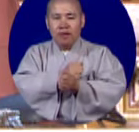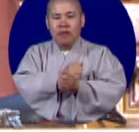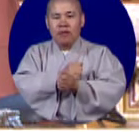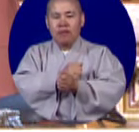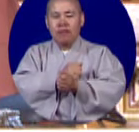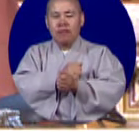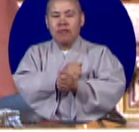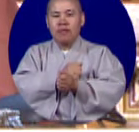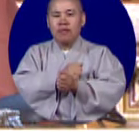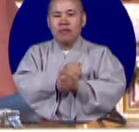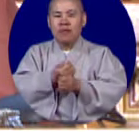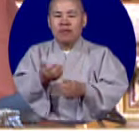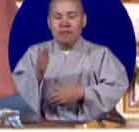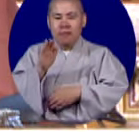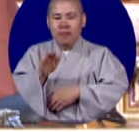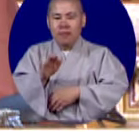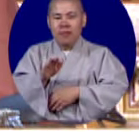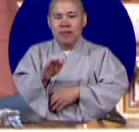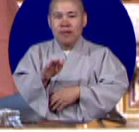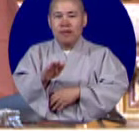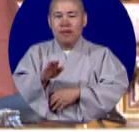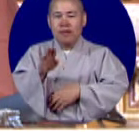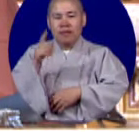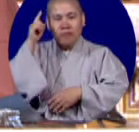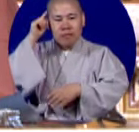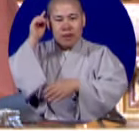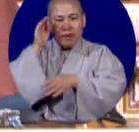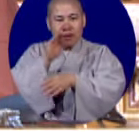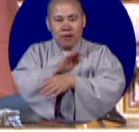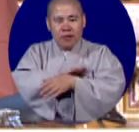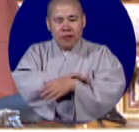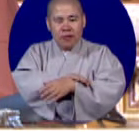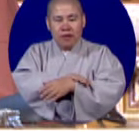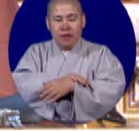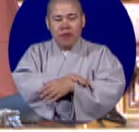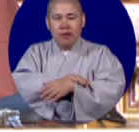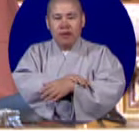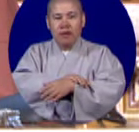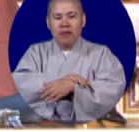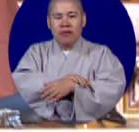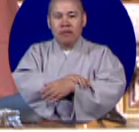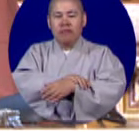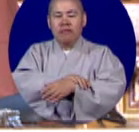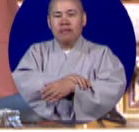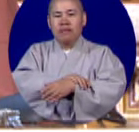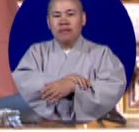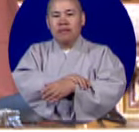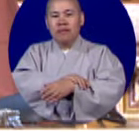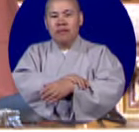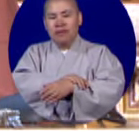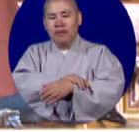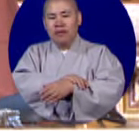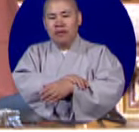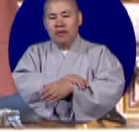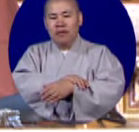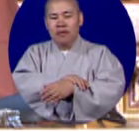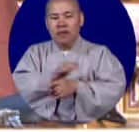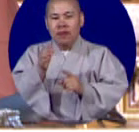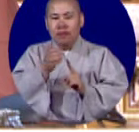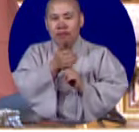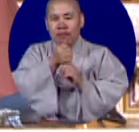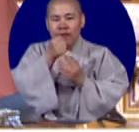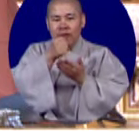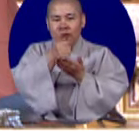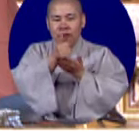거기 뭐라고 하냐면 반야는 기의 제불모라.